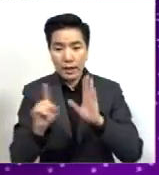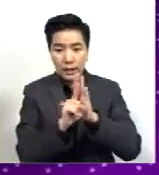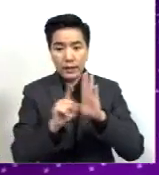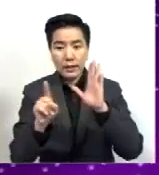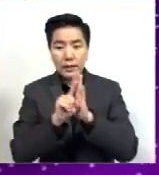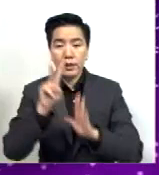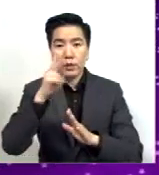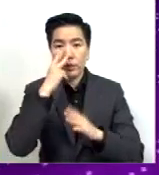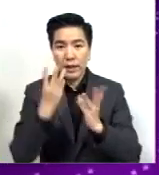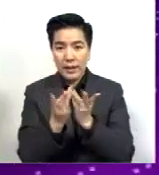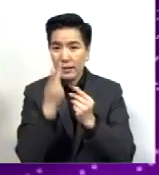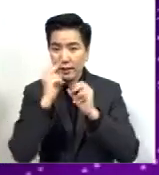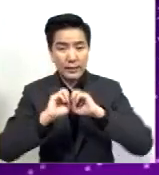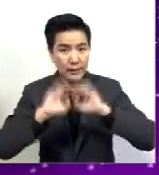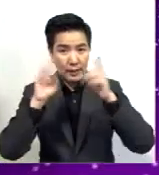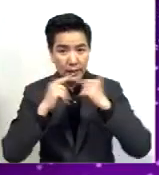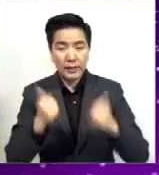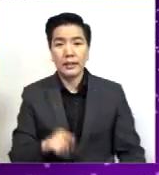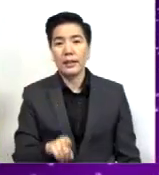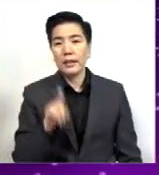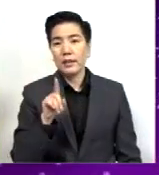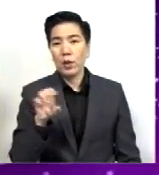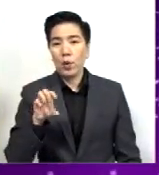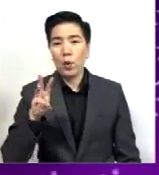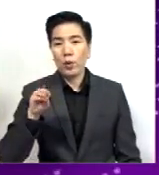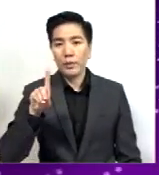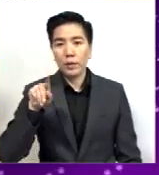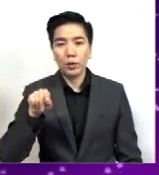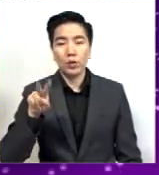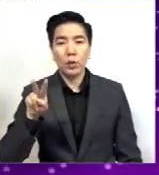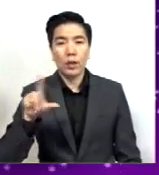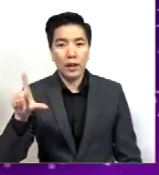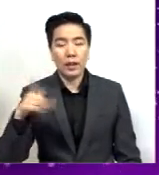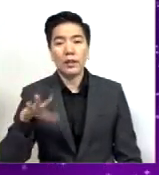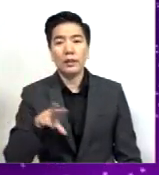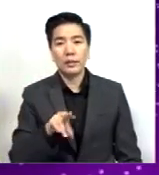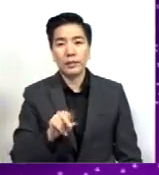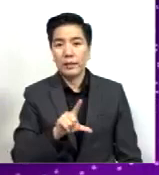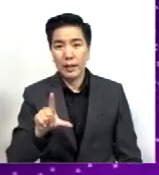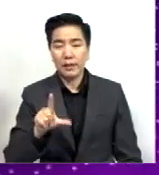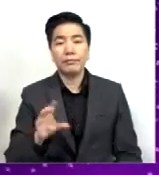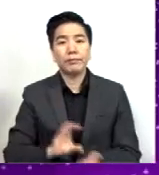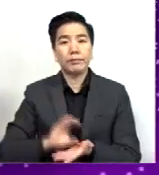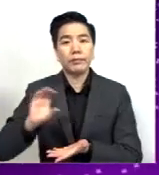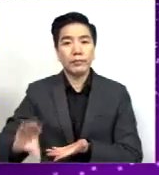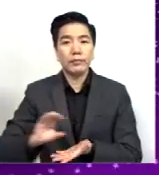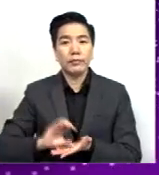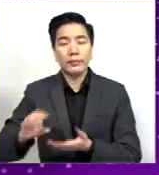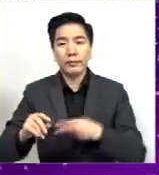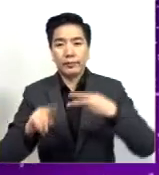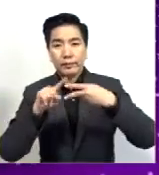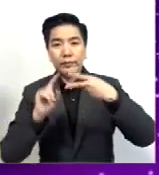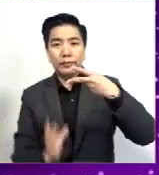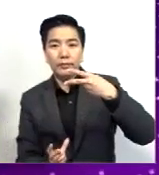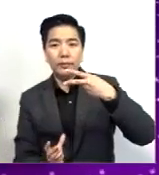ยกันเห็นเป็นตัวเลขชัดเจนก็คือ 161.2 ล้านบาทและ30ล้านบาททำให้2ตัวเลข